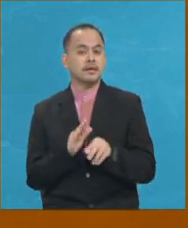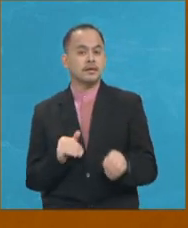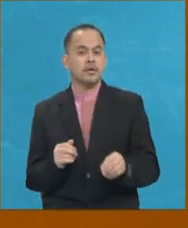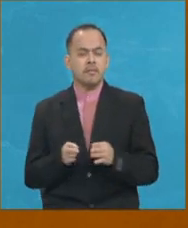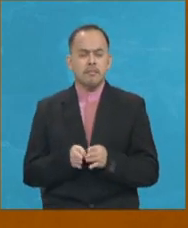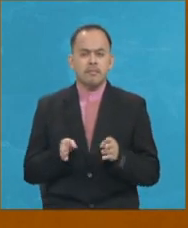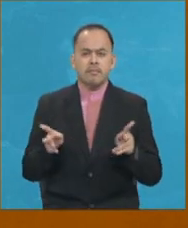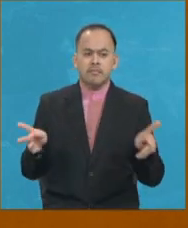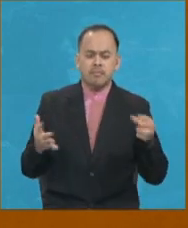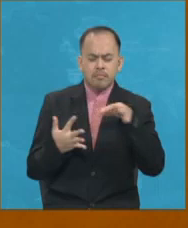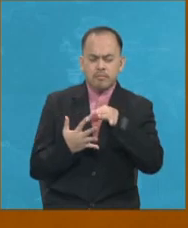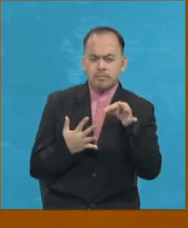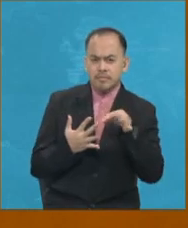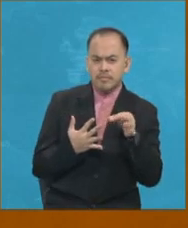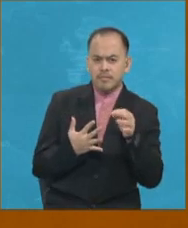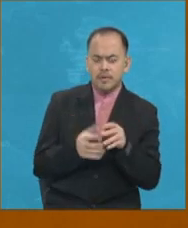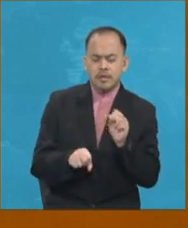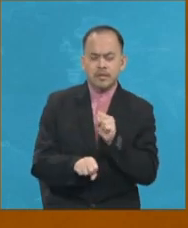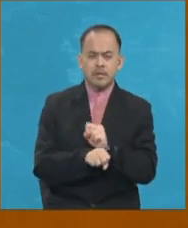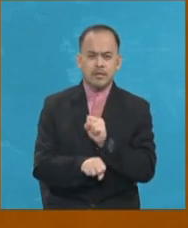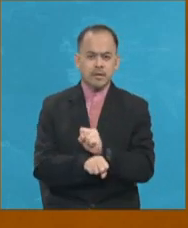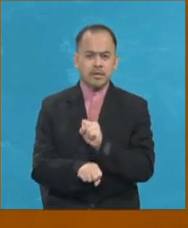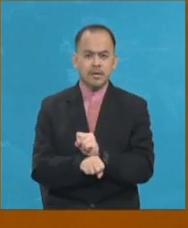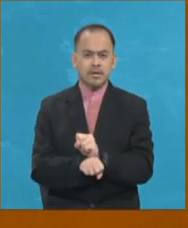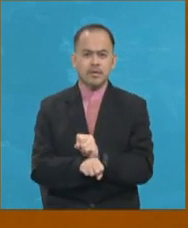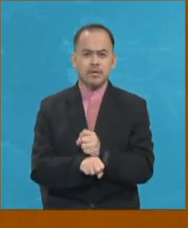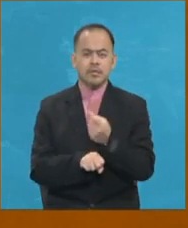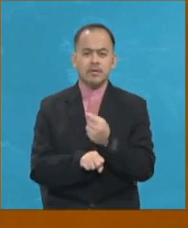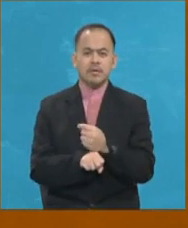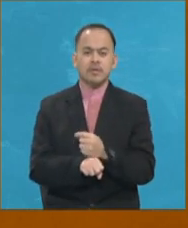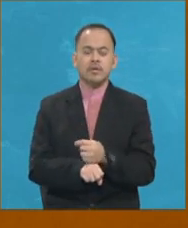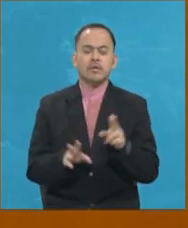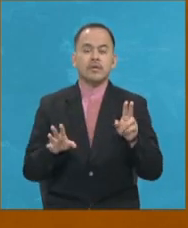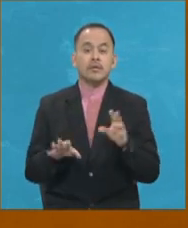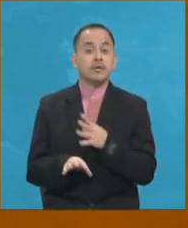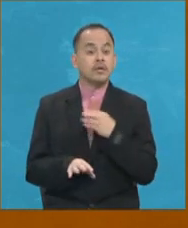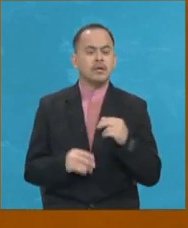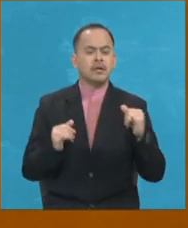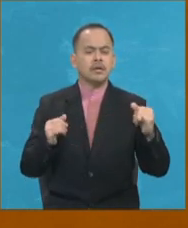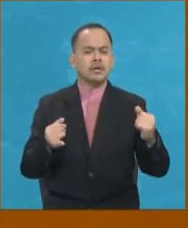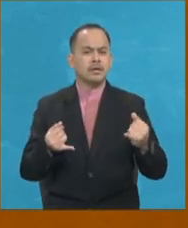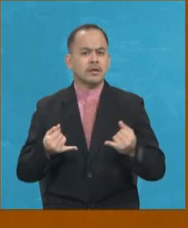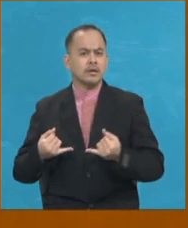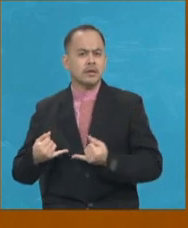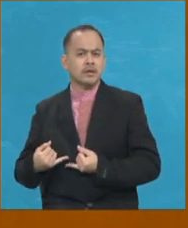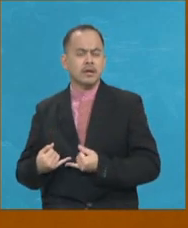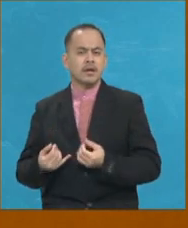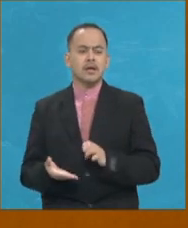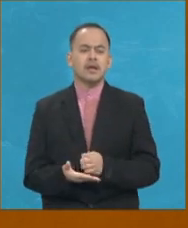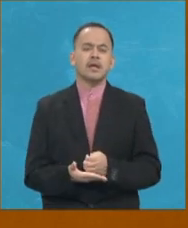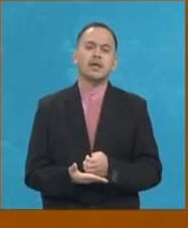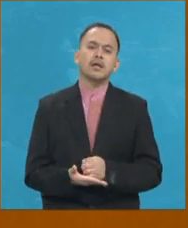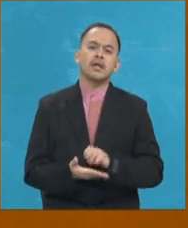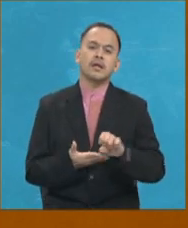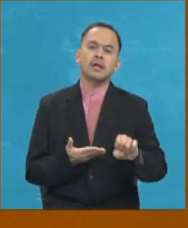memperkosa pencarian pekerjaan disamping memperkenalkan Leon penyedia